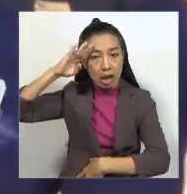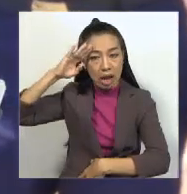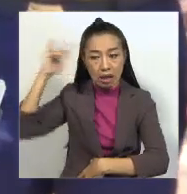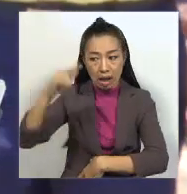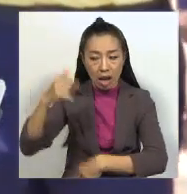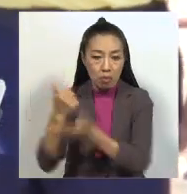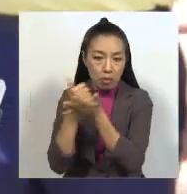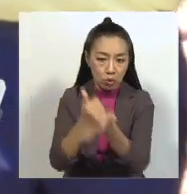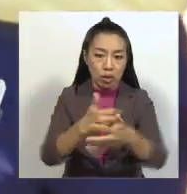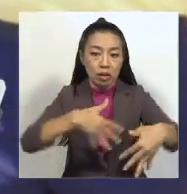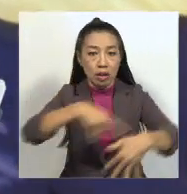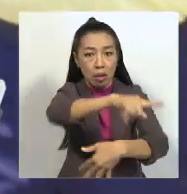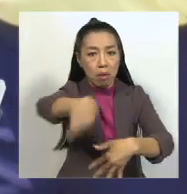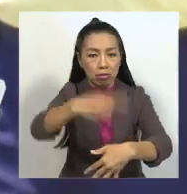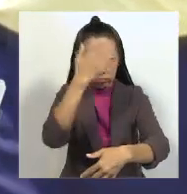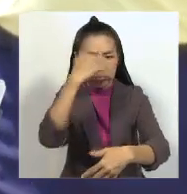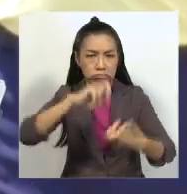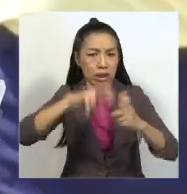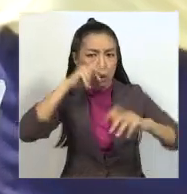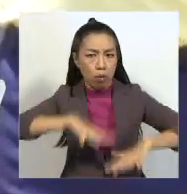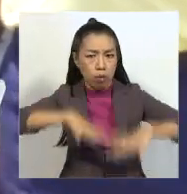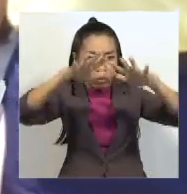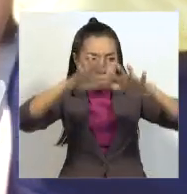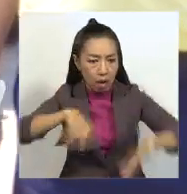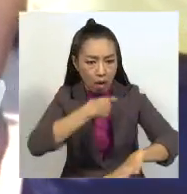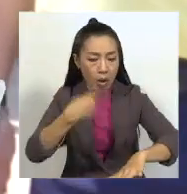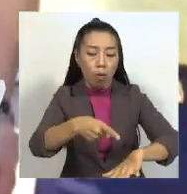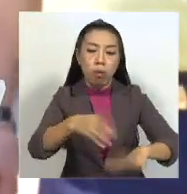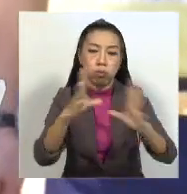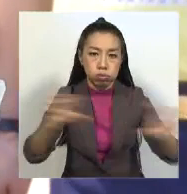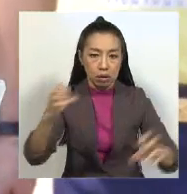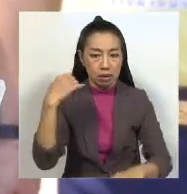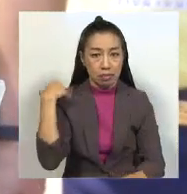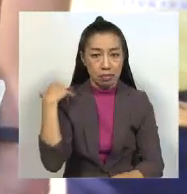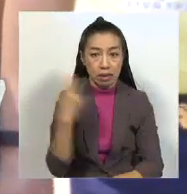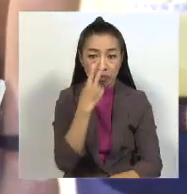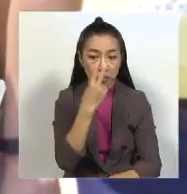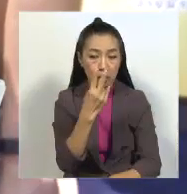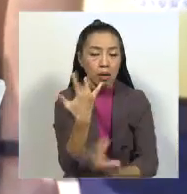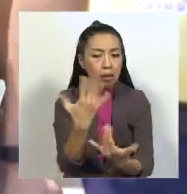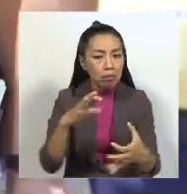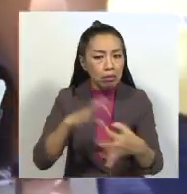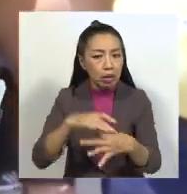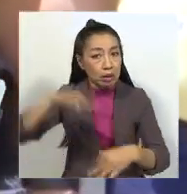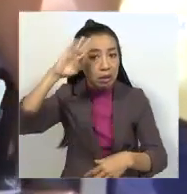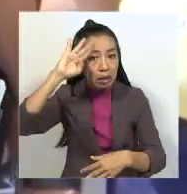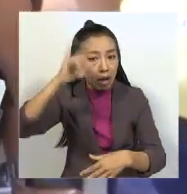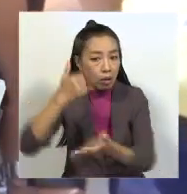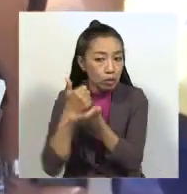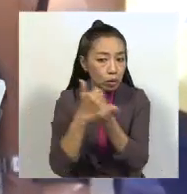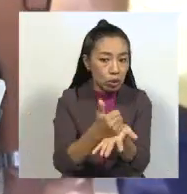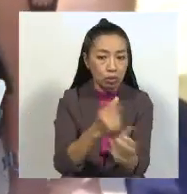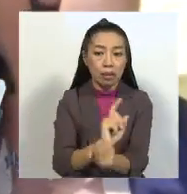ว่าเป็นอีกหนึ่งพื้นที่ที่ได้รับผลกระทบจากน้ำท่วมค่อนข้างมากเดี๋ยวเราจะไปดูไปฟังเรื่องของการให้ความช่วยเหลือชาวบ้าน